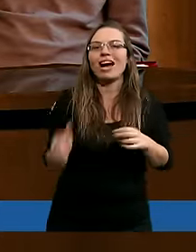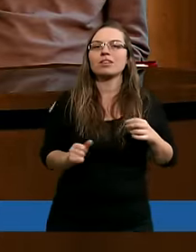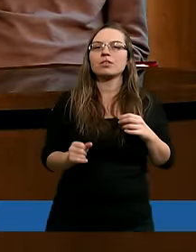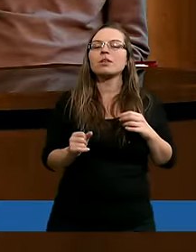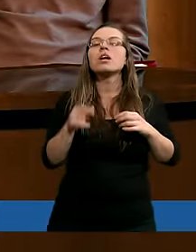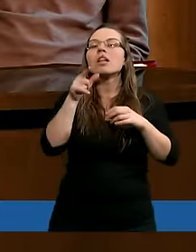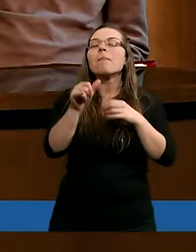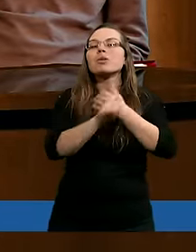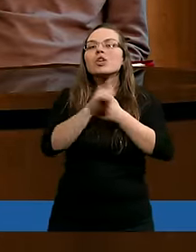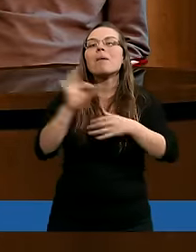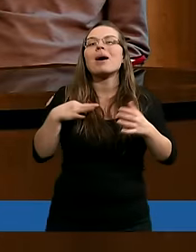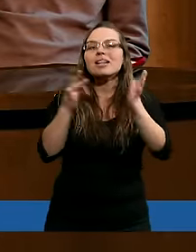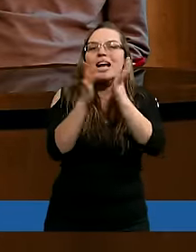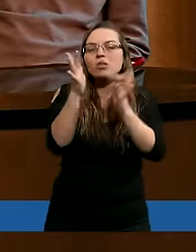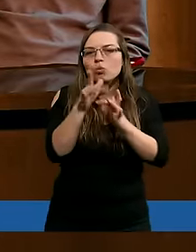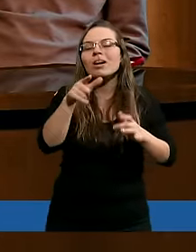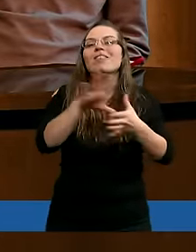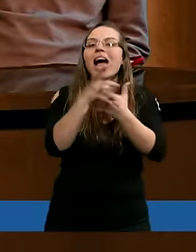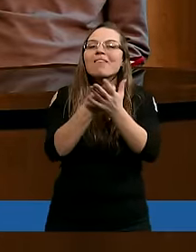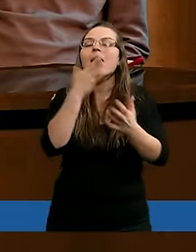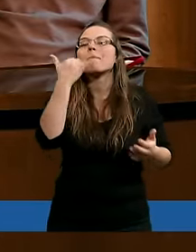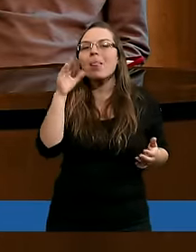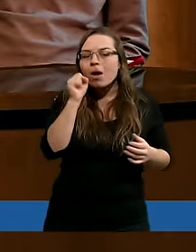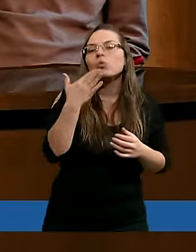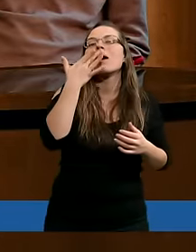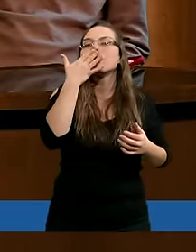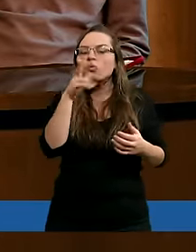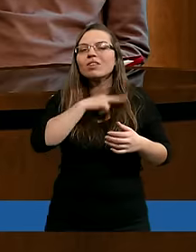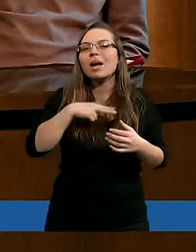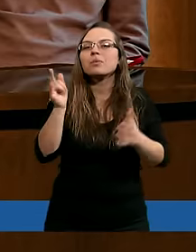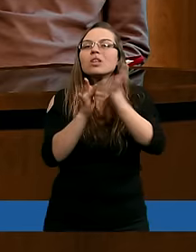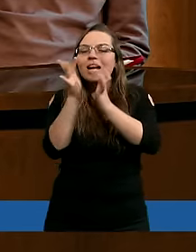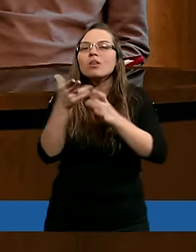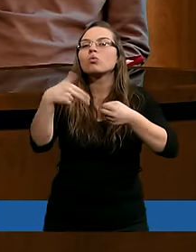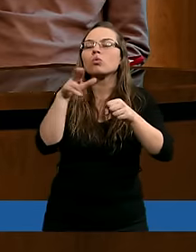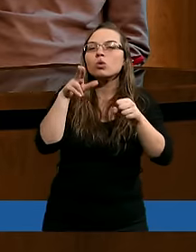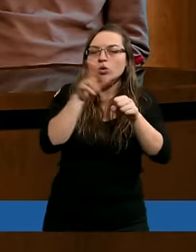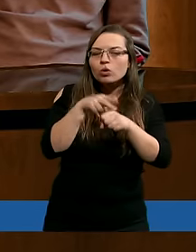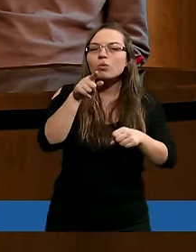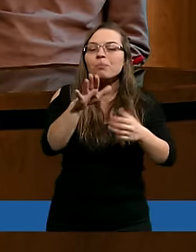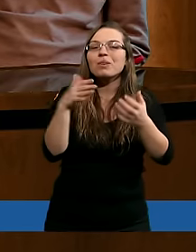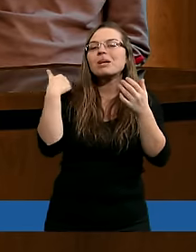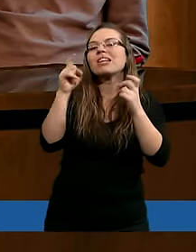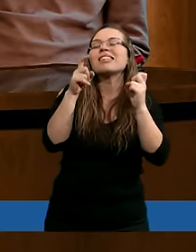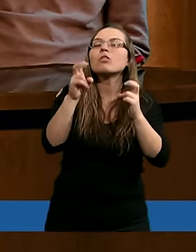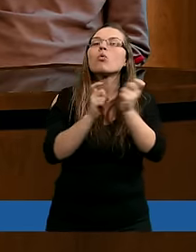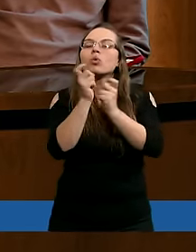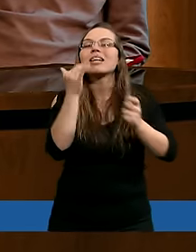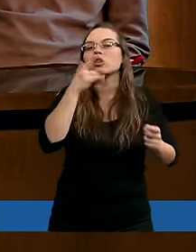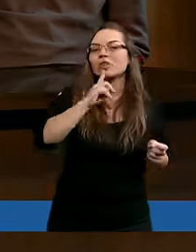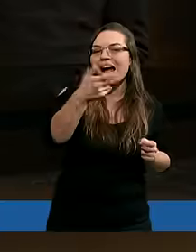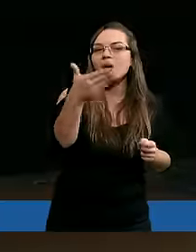Opis kuszenia Jezusa, choćby z Ewangelii Mateusza, mówi nam, że do Jezusa, który był na pustyni, przystąpił kusiciel i rzekł